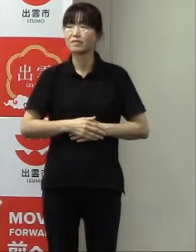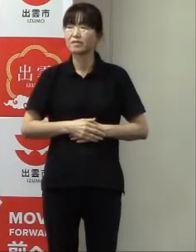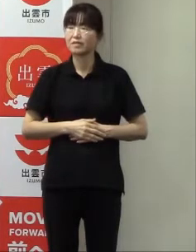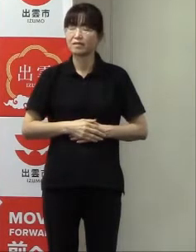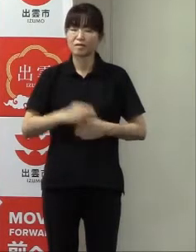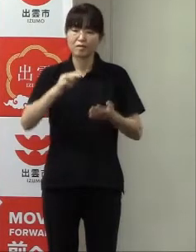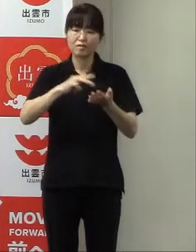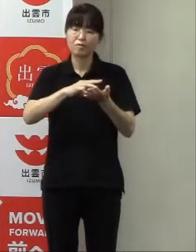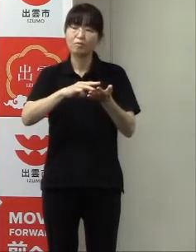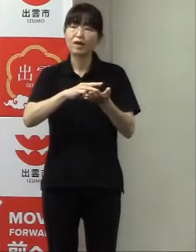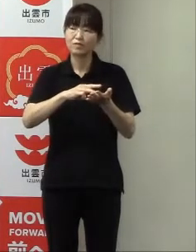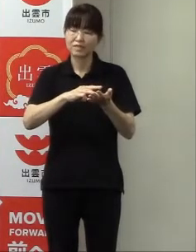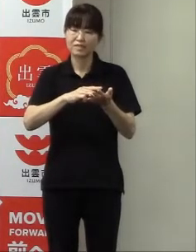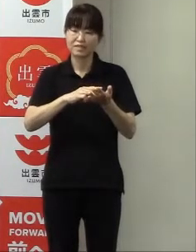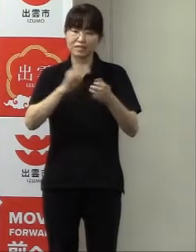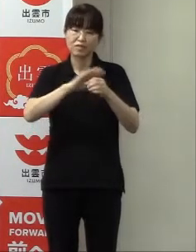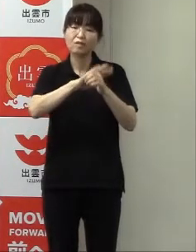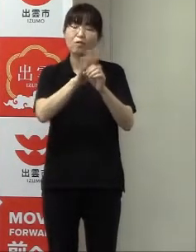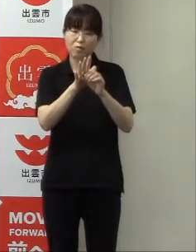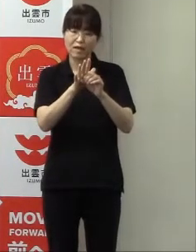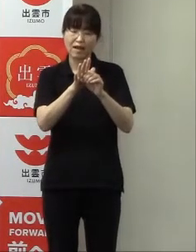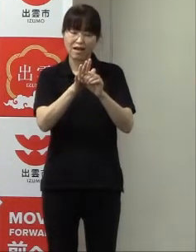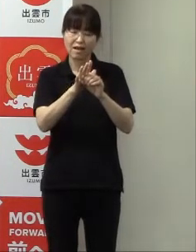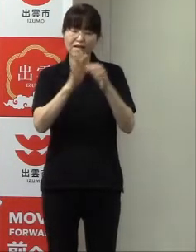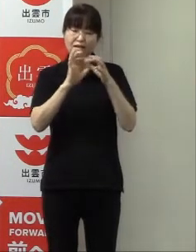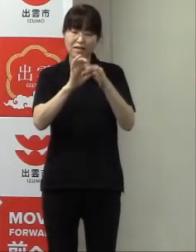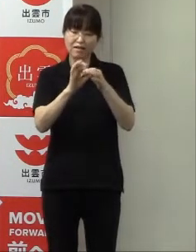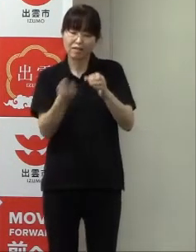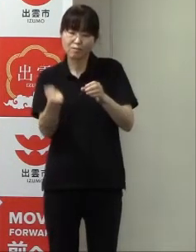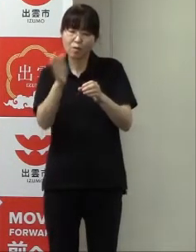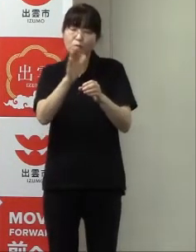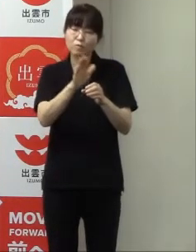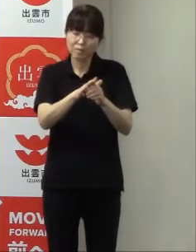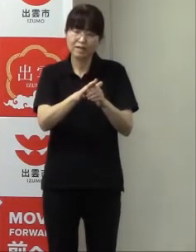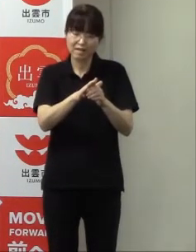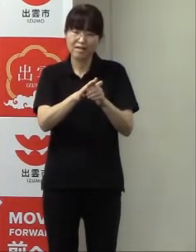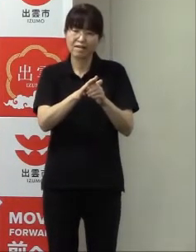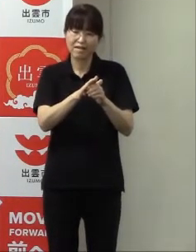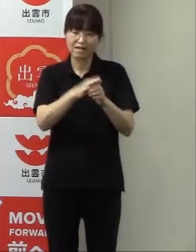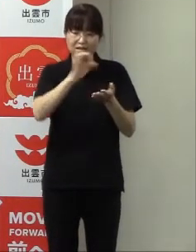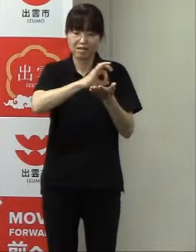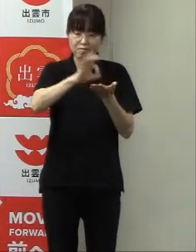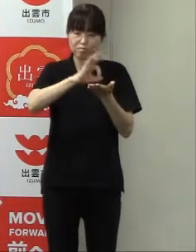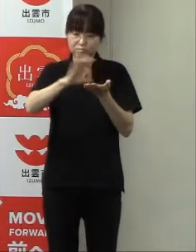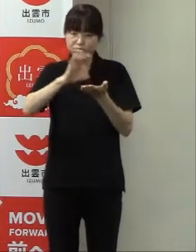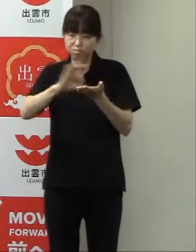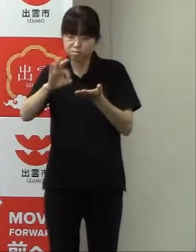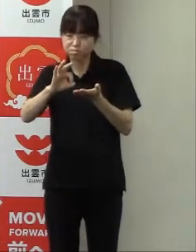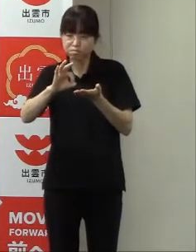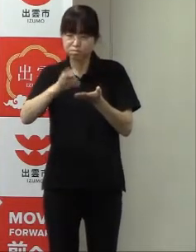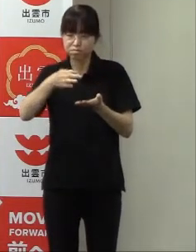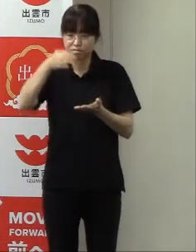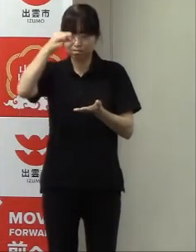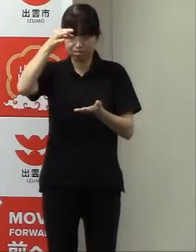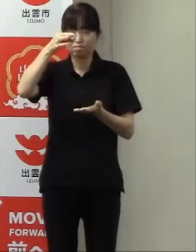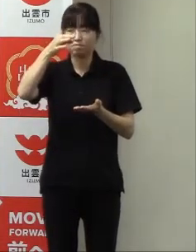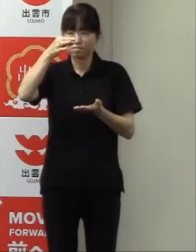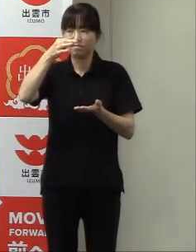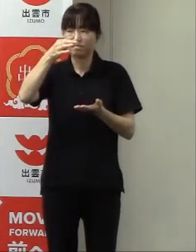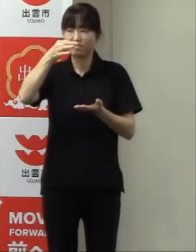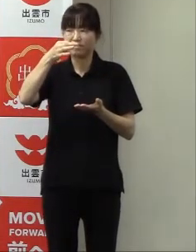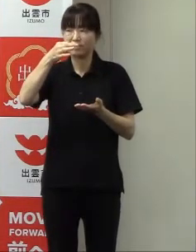ワクチンもコロナも含めてなんですけれども、これだけ出費もあるということでです